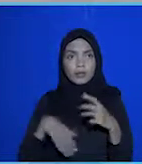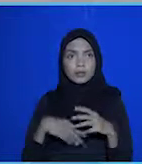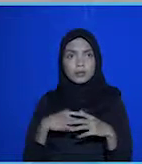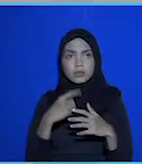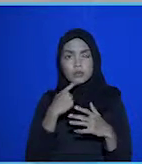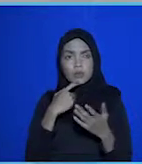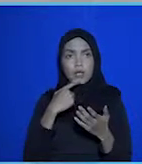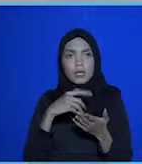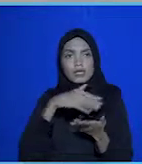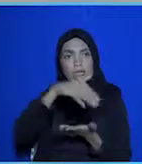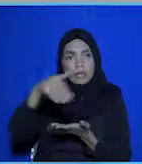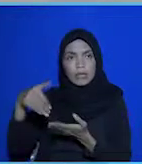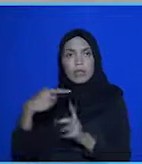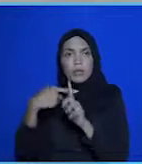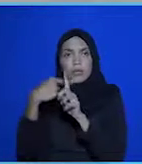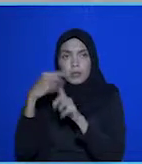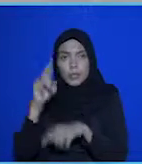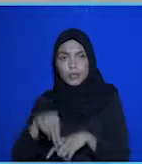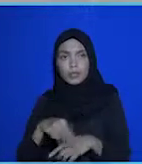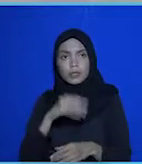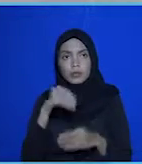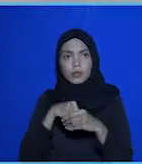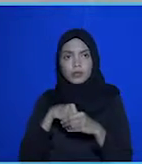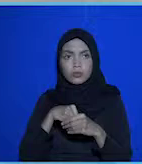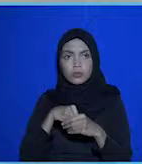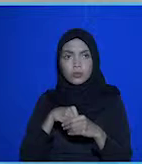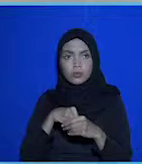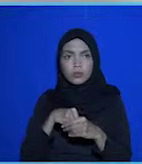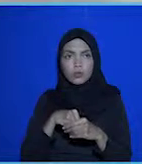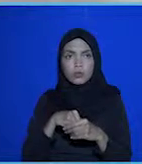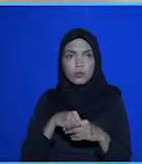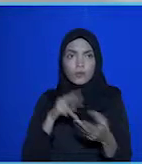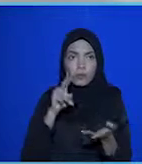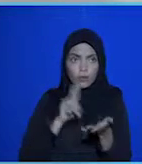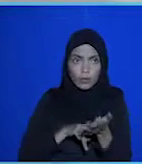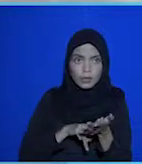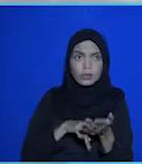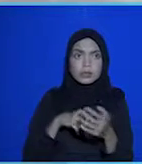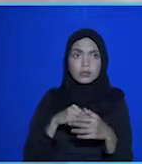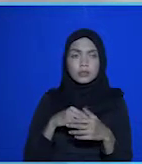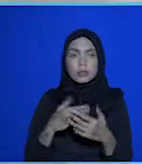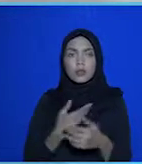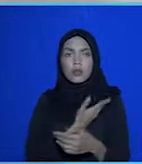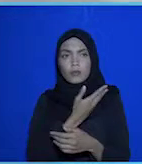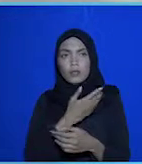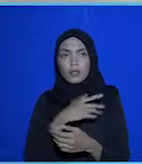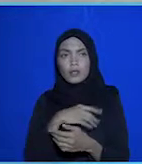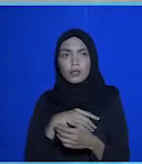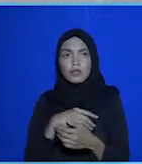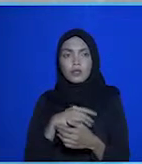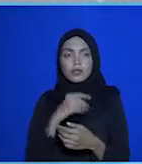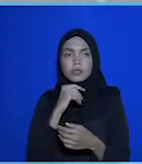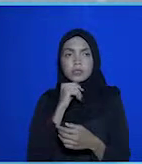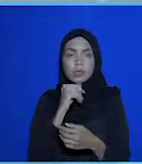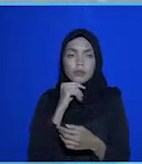melakukan update data, termasuk melakukan identifikasi korban ya, termasuk penerima